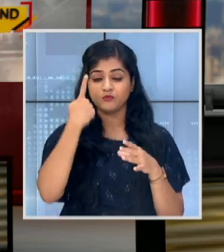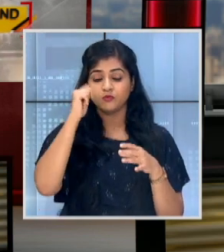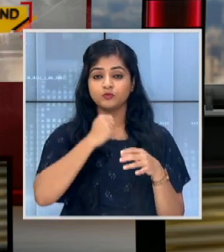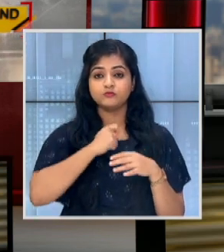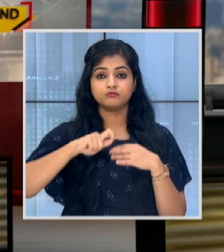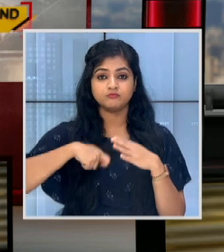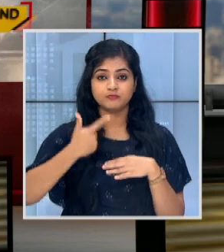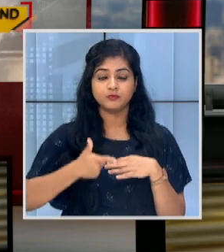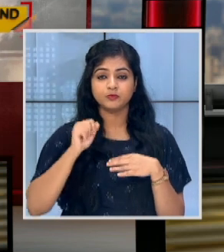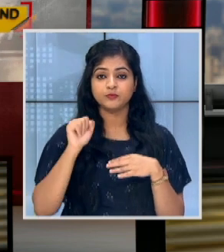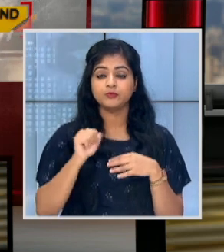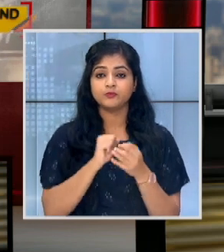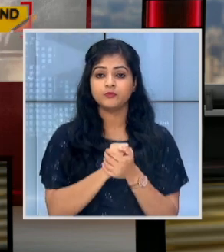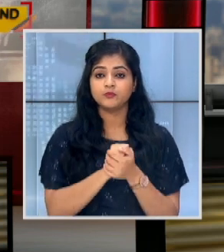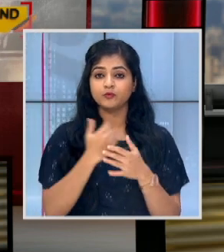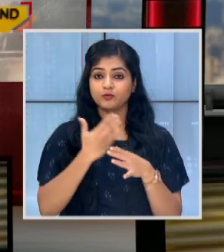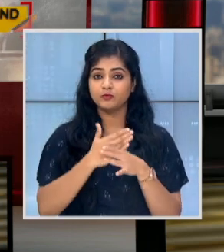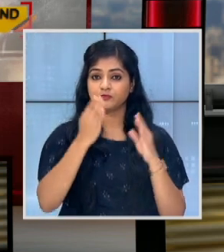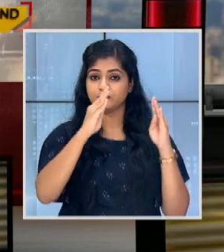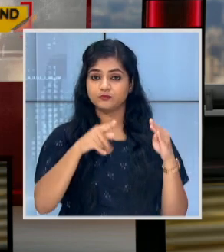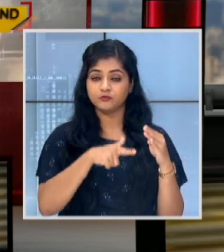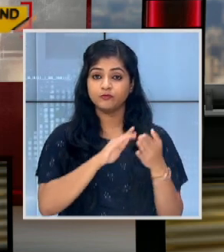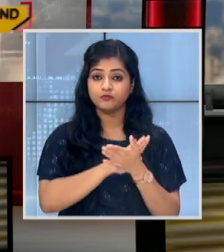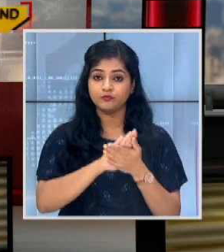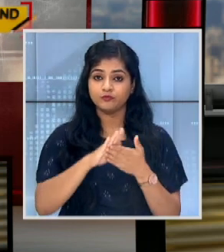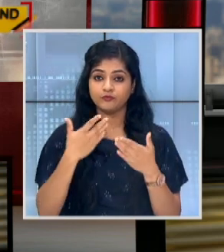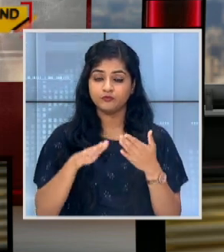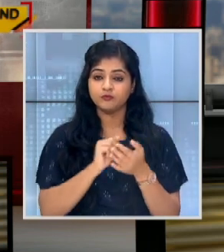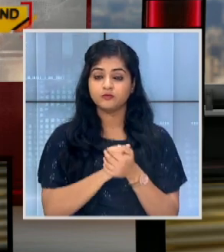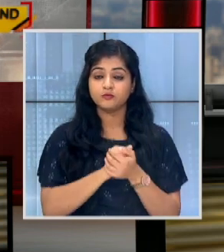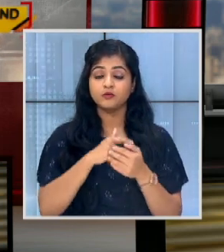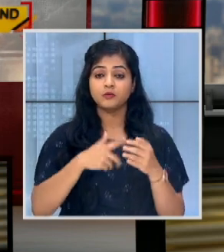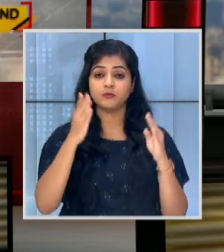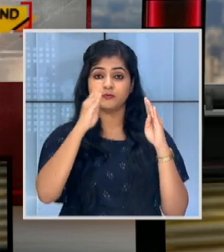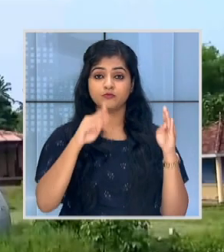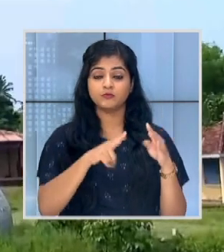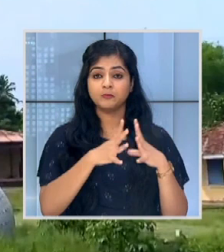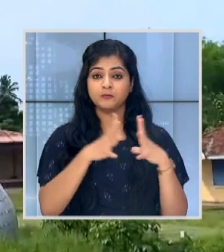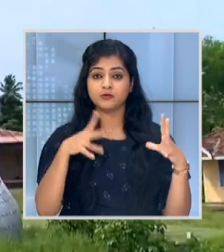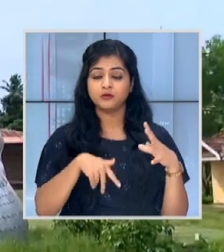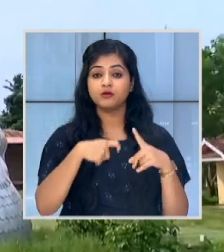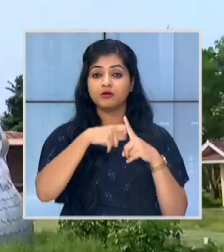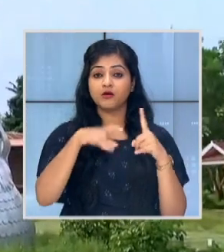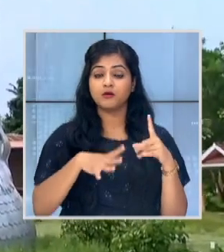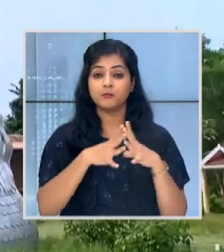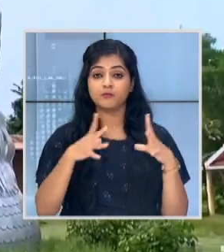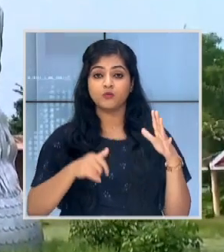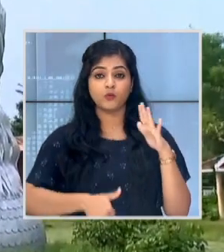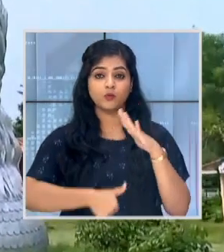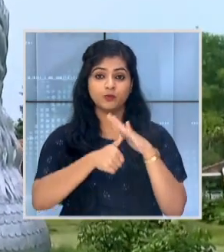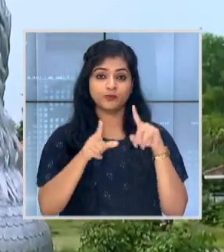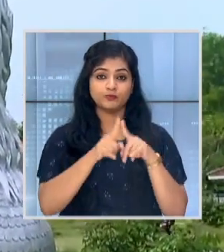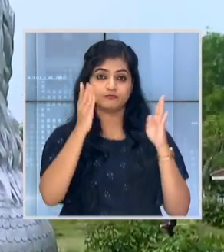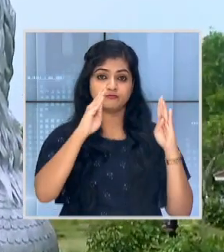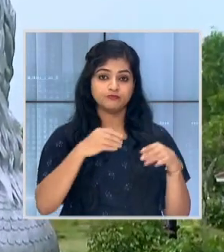കയ്യിൽ നിന്ന് പണം മുടക്കി ചെയ്ത ശില്പം അത് പൂർത്തീകരിക്കുന്നു. അത്ര വലിയ ഉയരത്തിൽ ഒരു മത്സ്യകന്യാ ശില്പം, കേരളത്തിലെ ഏറ്റവും വലിയ മത്സ്യകന്യാ